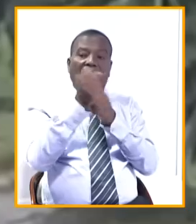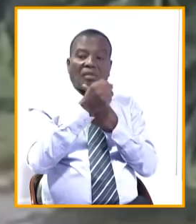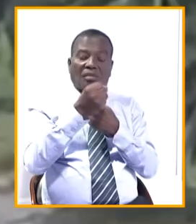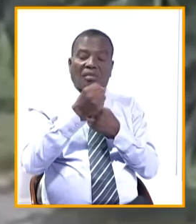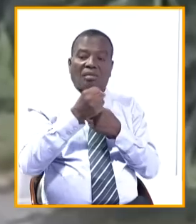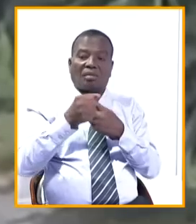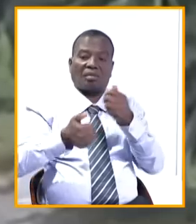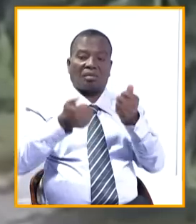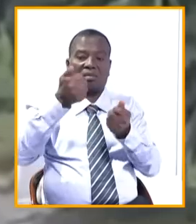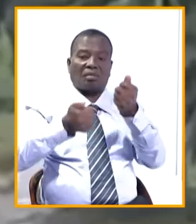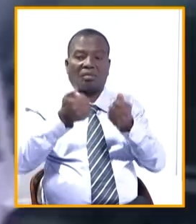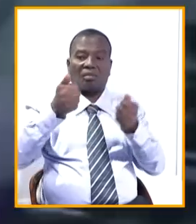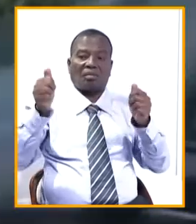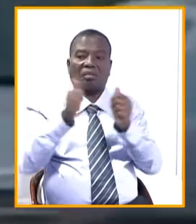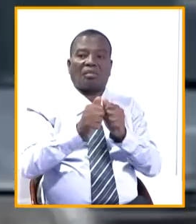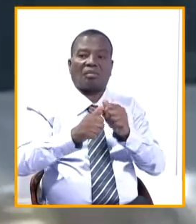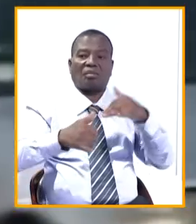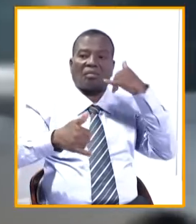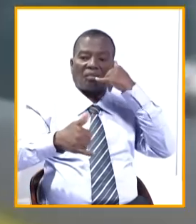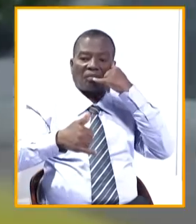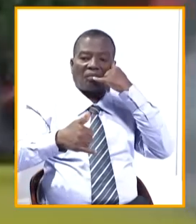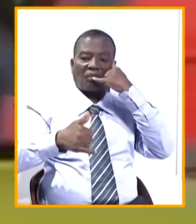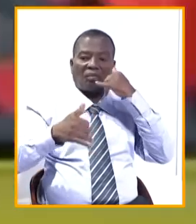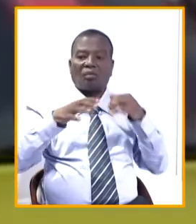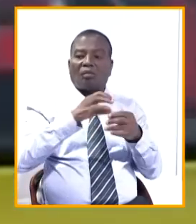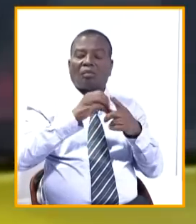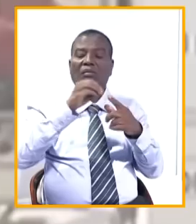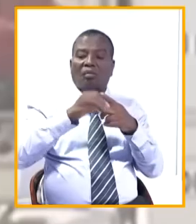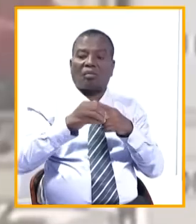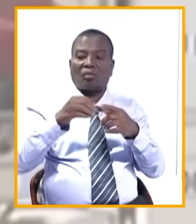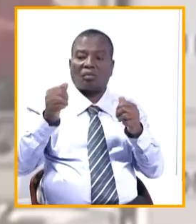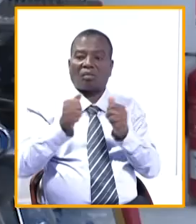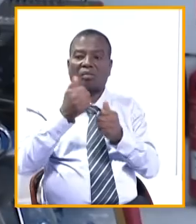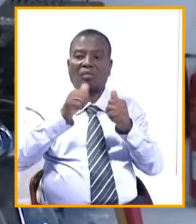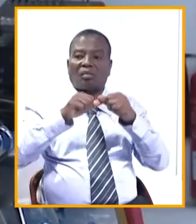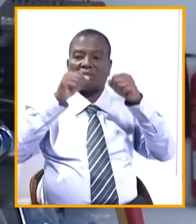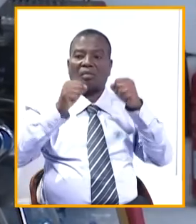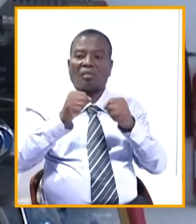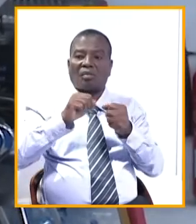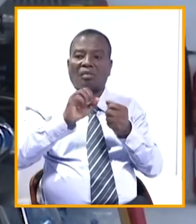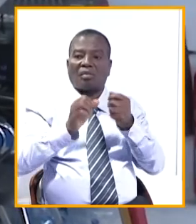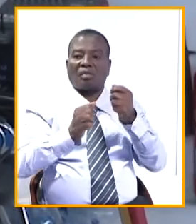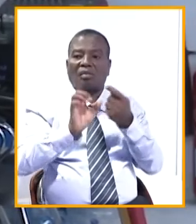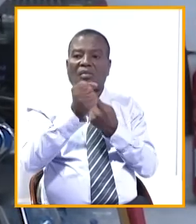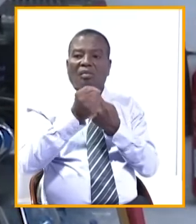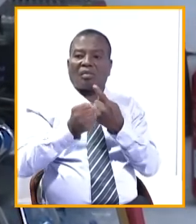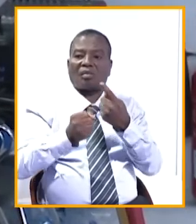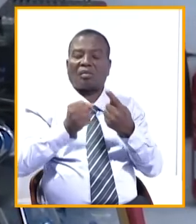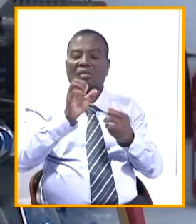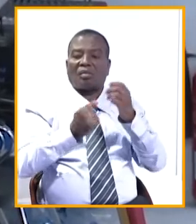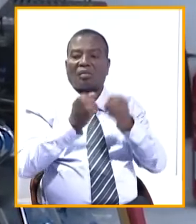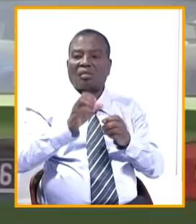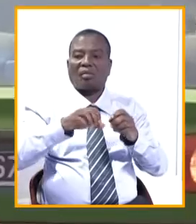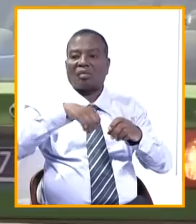de conduite avec le téléphone ou être en situation de conduire avec tout autre instruments